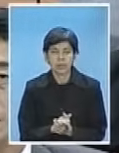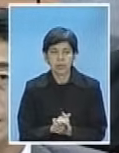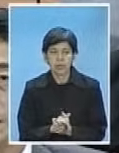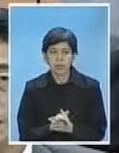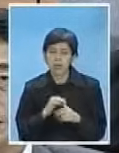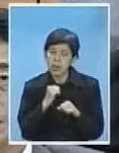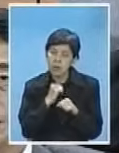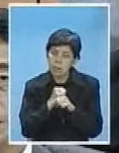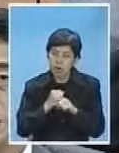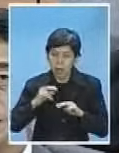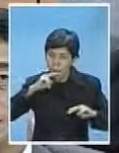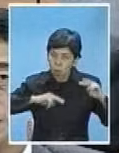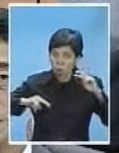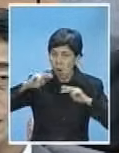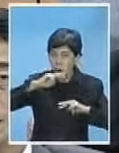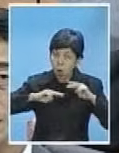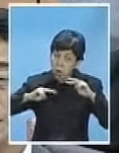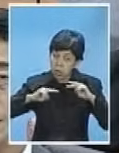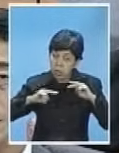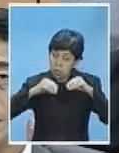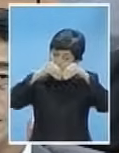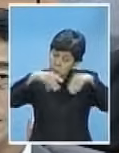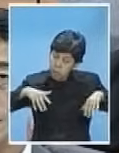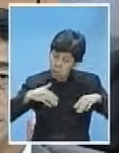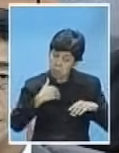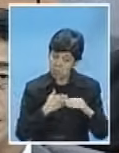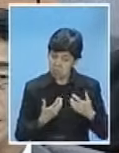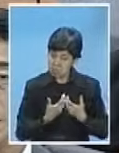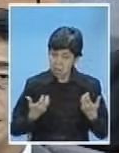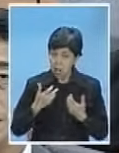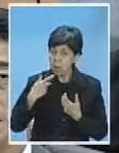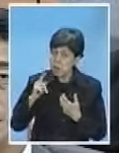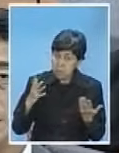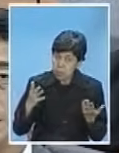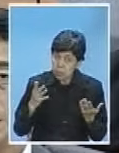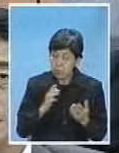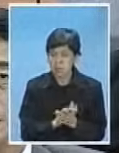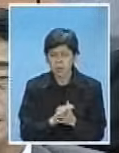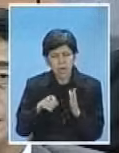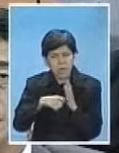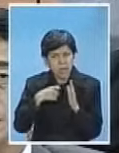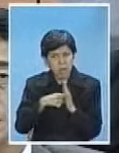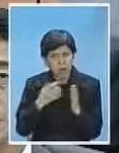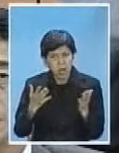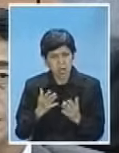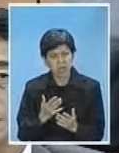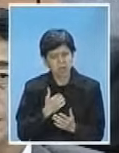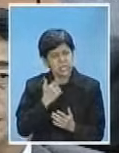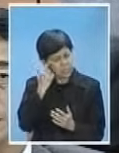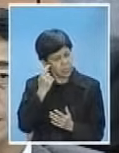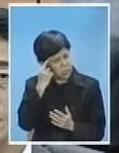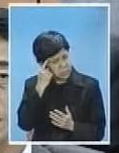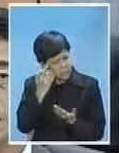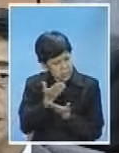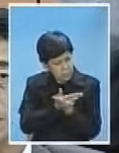หรือโครงสร้างการปกครองพื้นที่มันไม่มีนครปัตตานีหรือเพราะเหตุผลอะไรอันนี้เป็นเรื่องที่เราต้